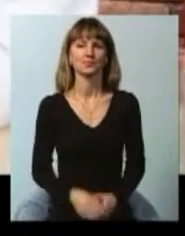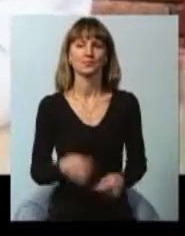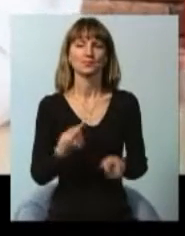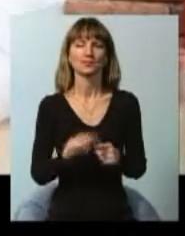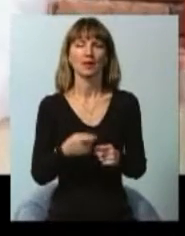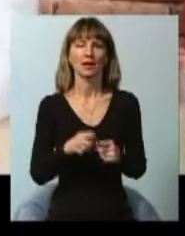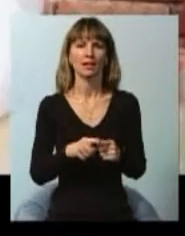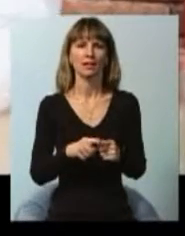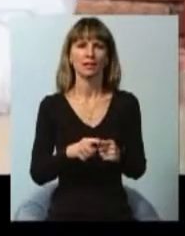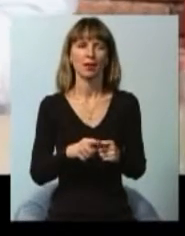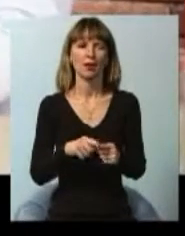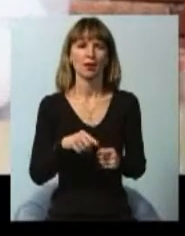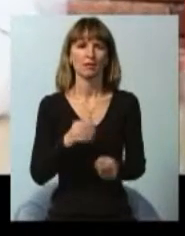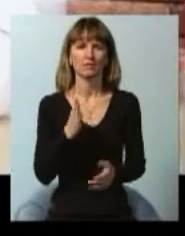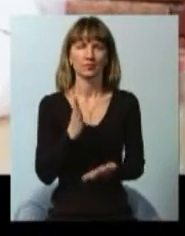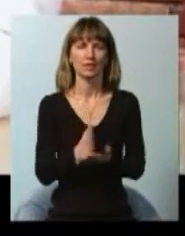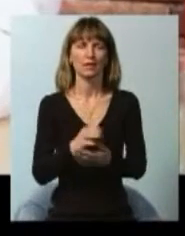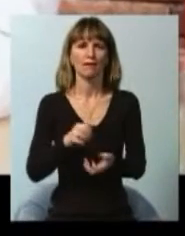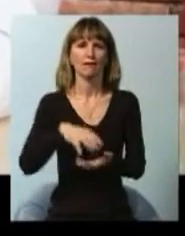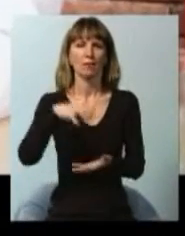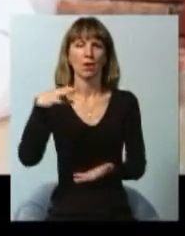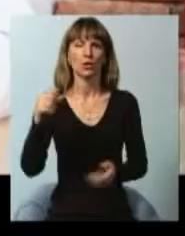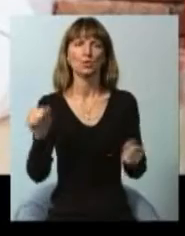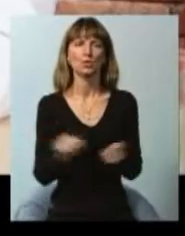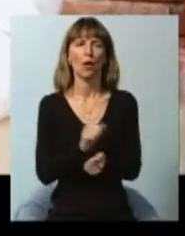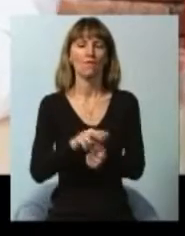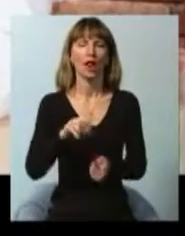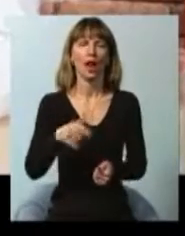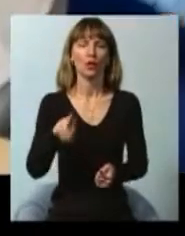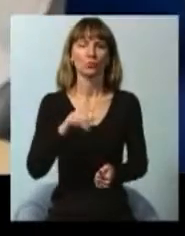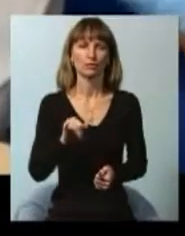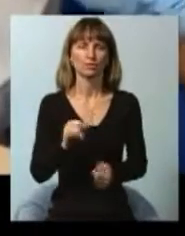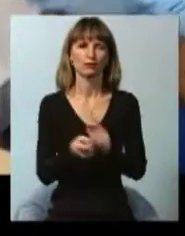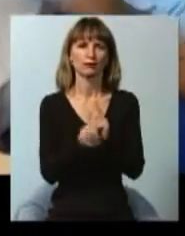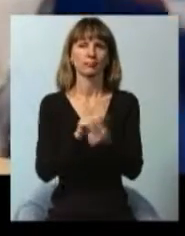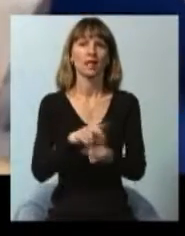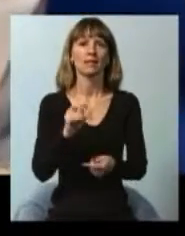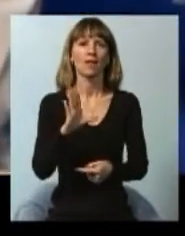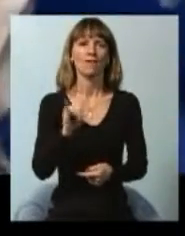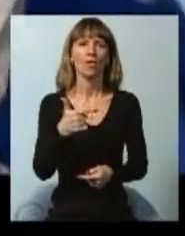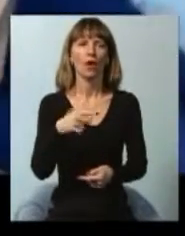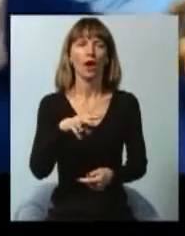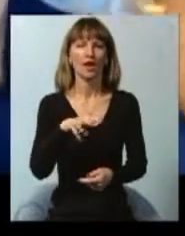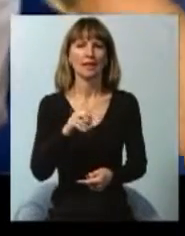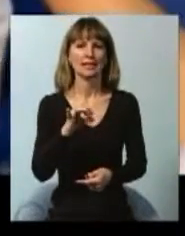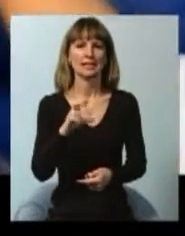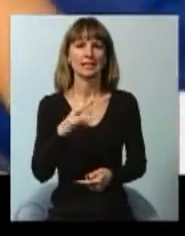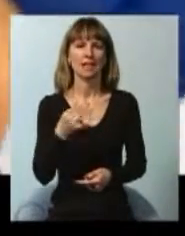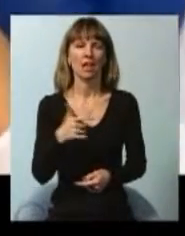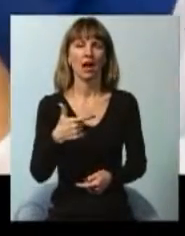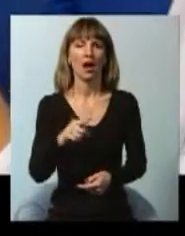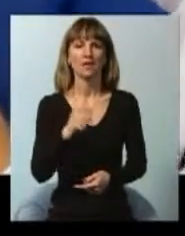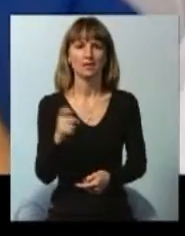реакція випаровування. Випаровування сухого льоду, перетворення його на вуглекислий газ. Ви можете побачити ось